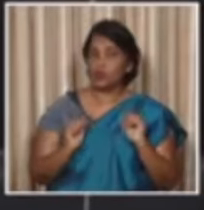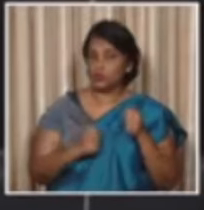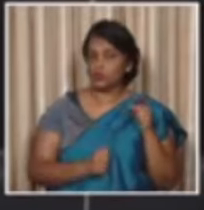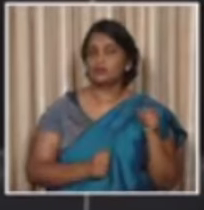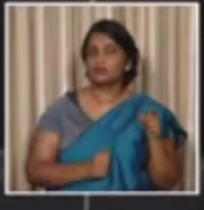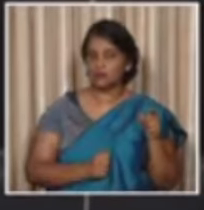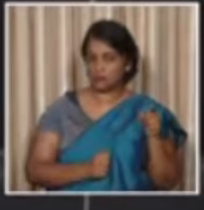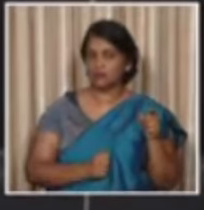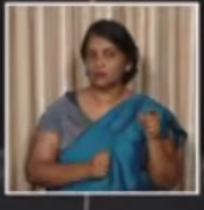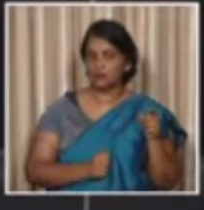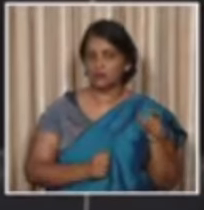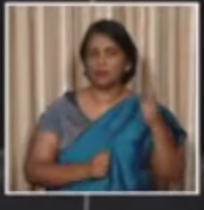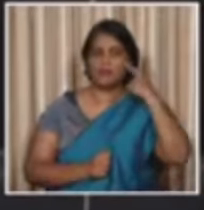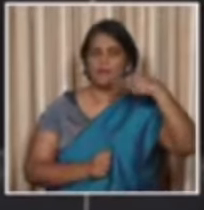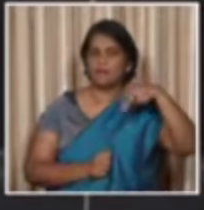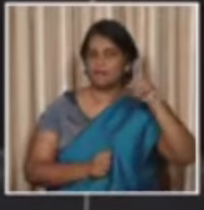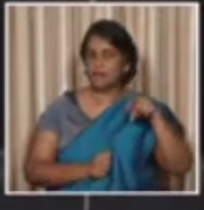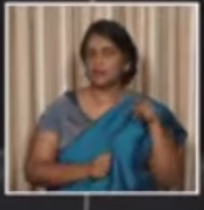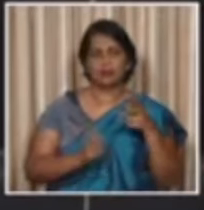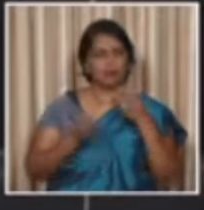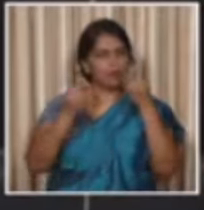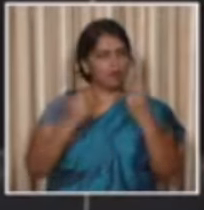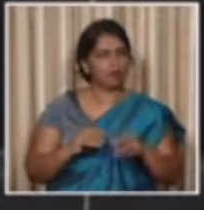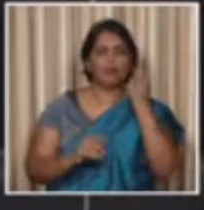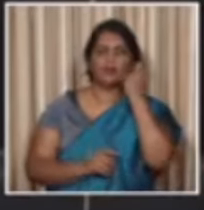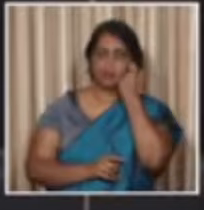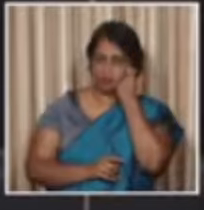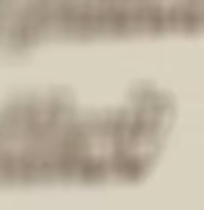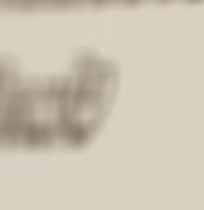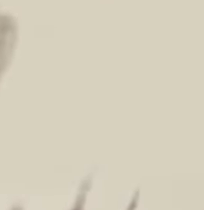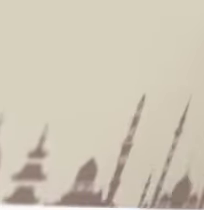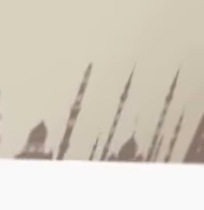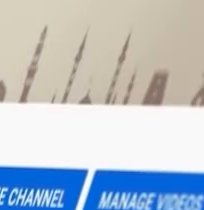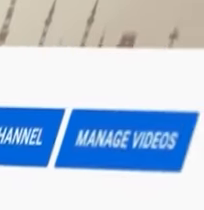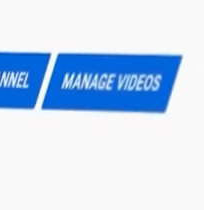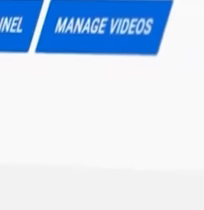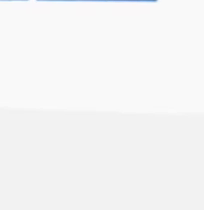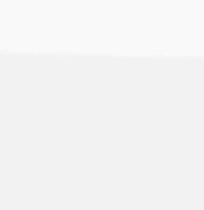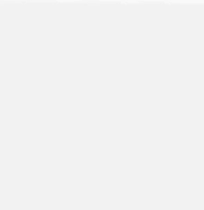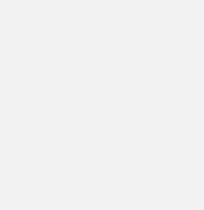මේ විශ්වාස භංග යෝජනාව සඳහන්.